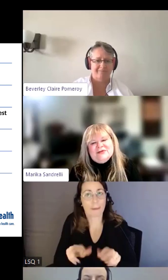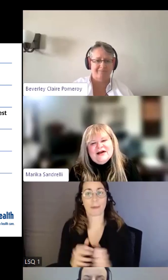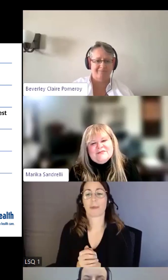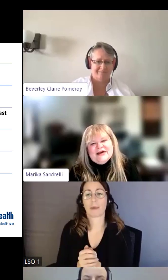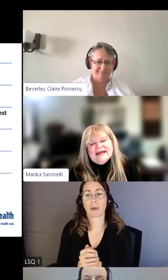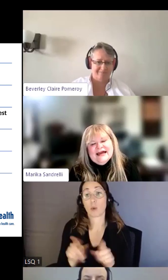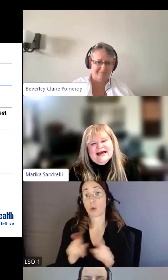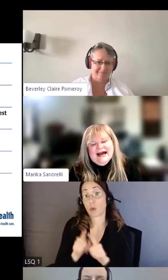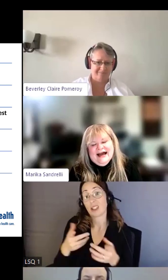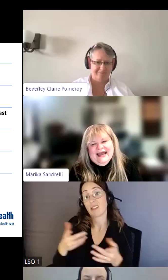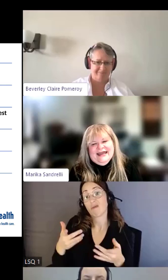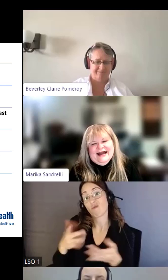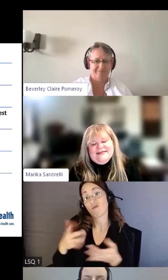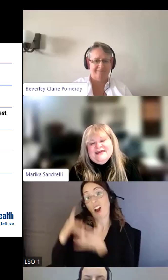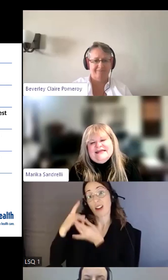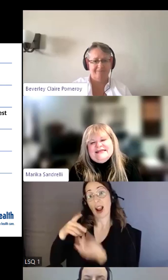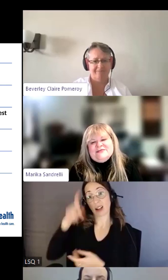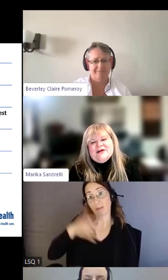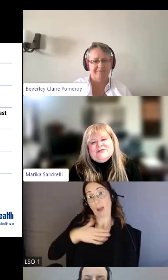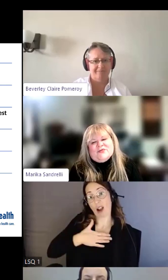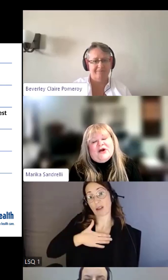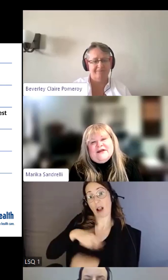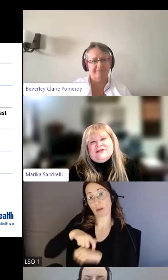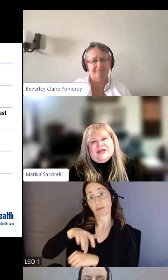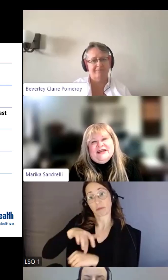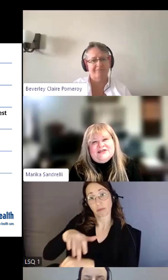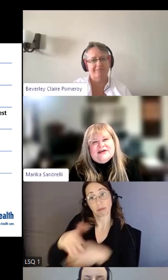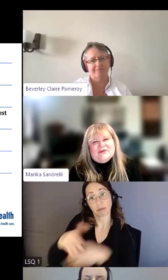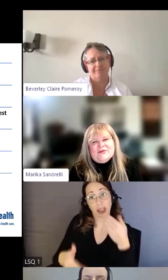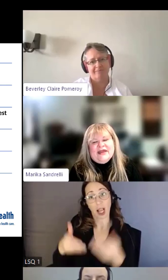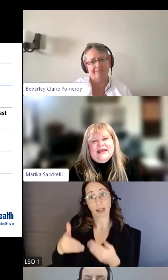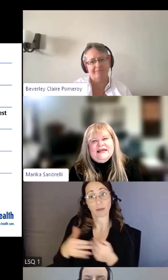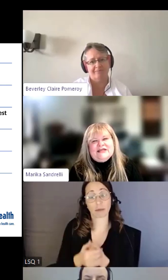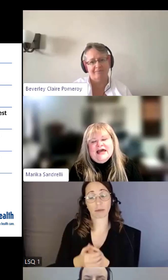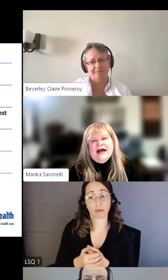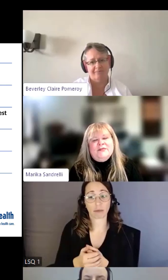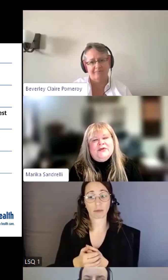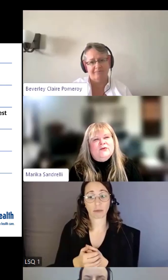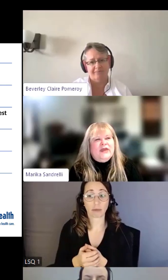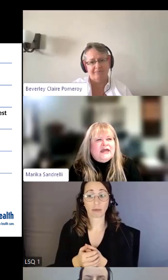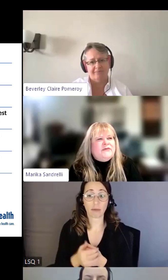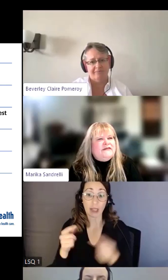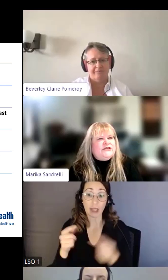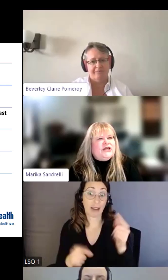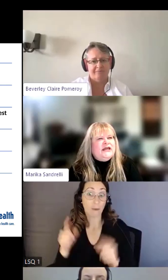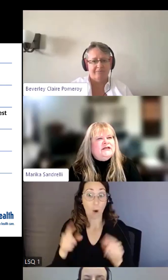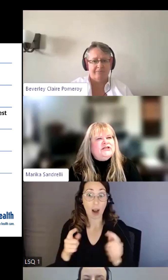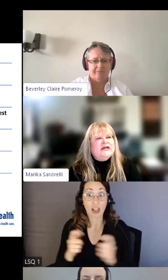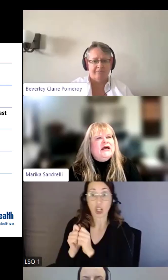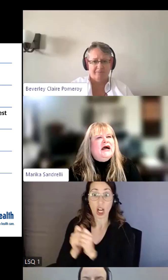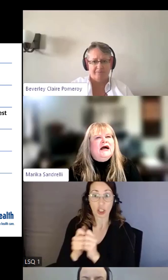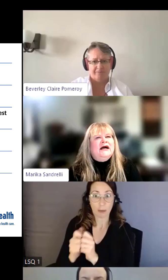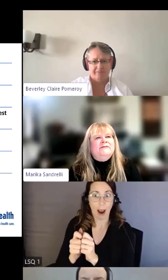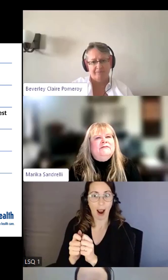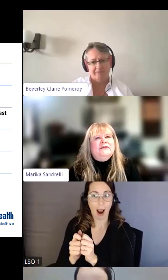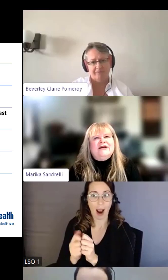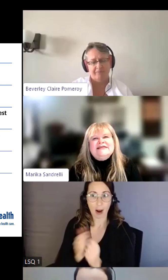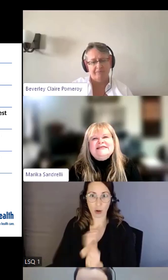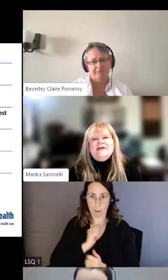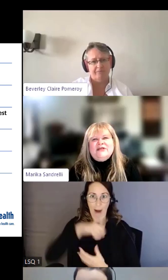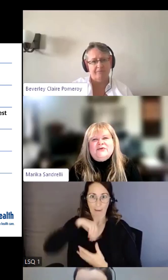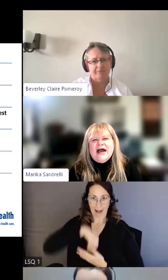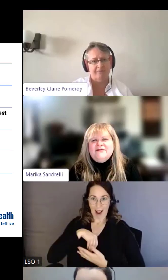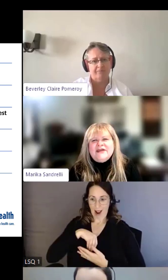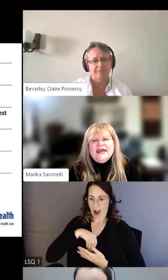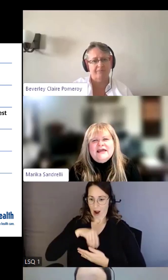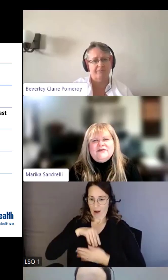Je pense que parfois, le changement, eh bien, c'est nous-mêmes. Nous sommes le changement. Ce changement que nous attendions. Je ne dis pas que nous ne